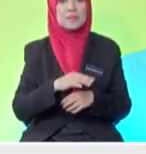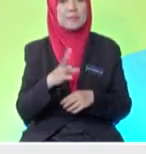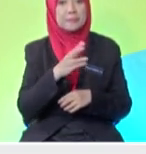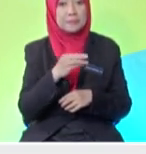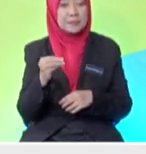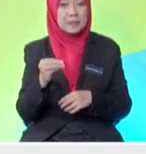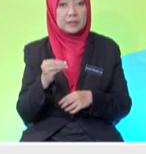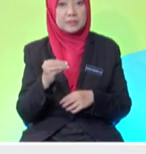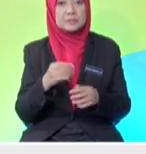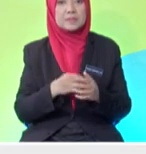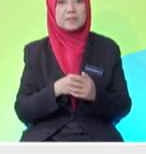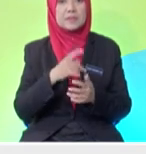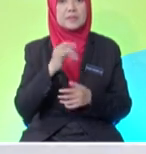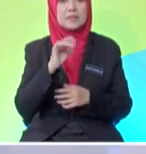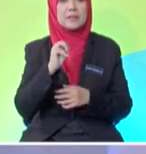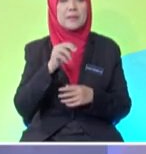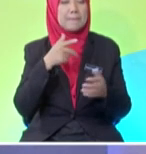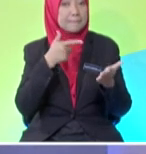juga mesin gimpal